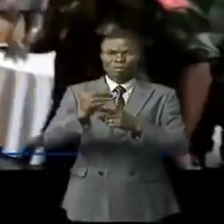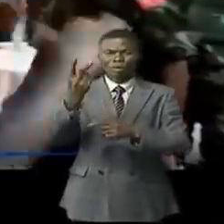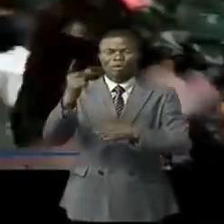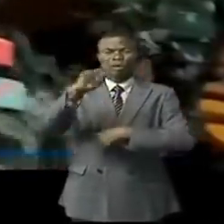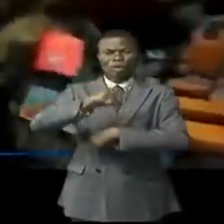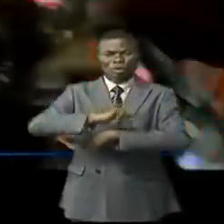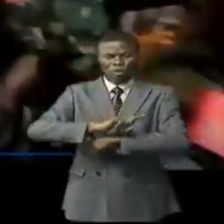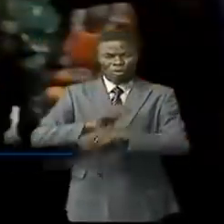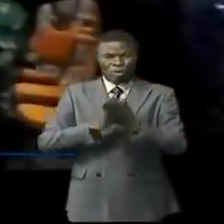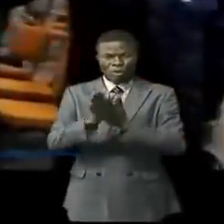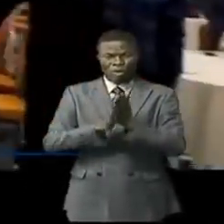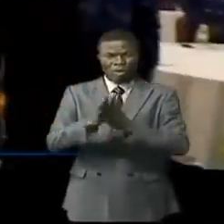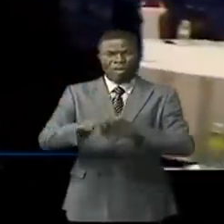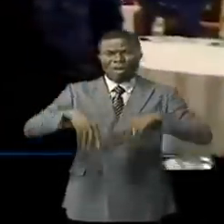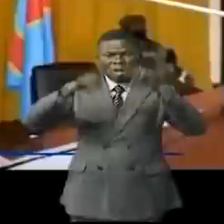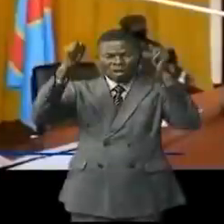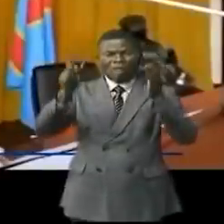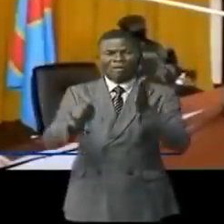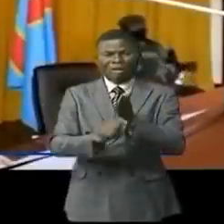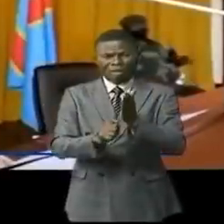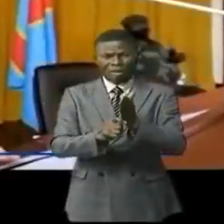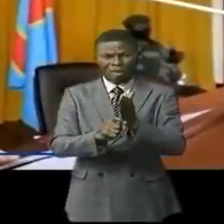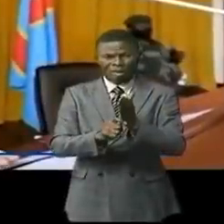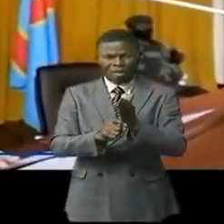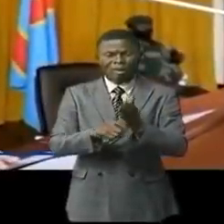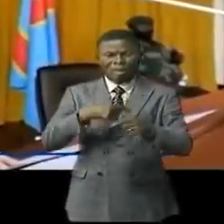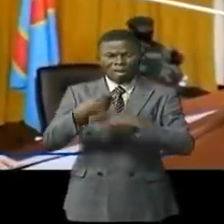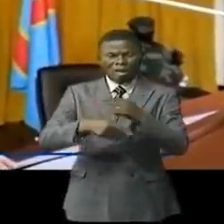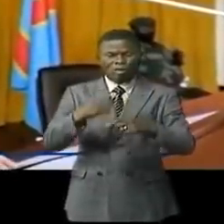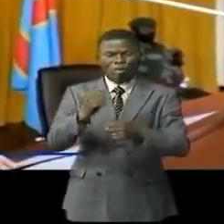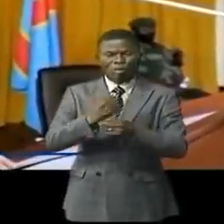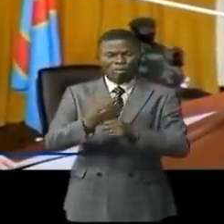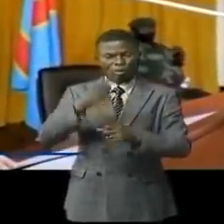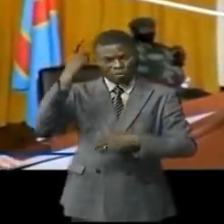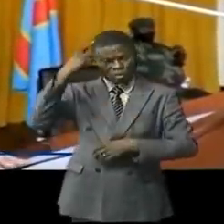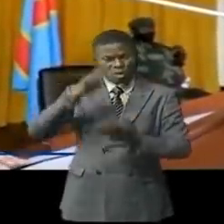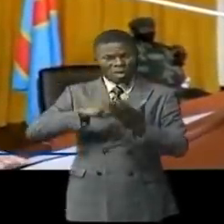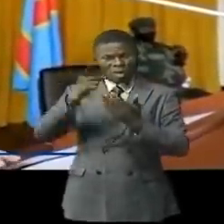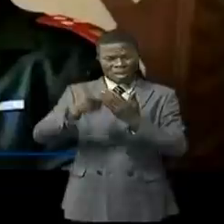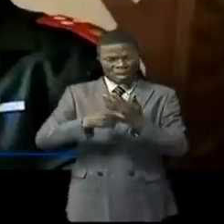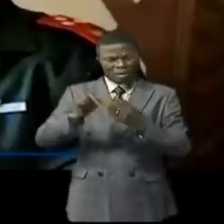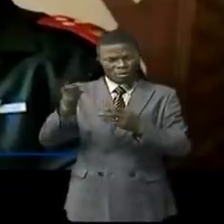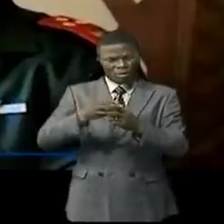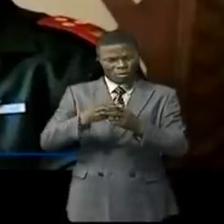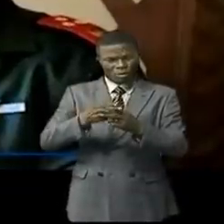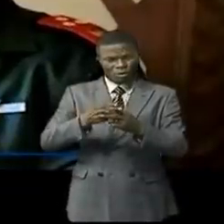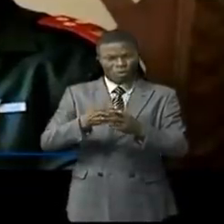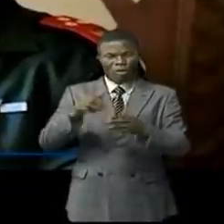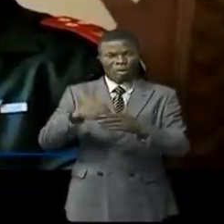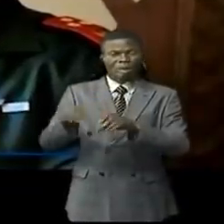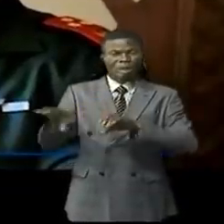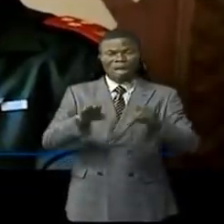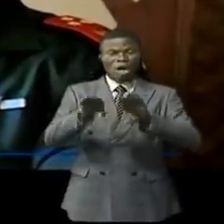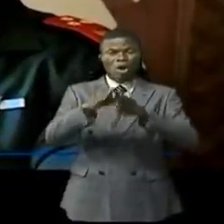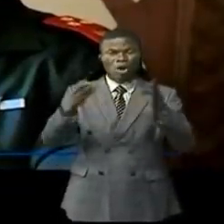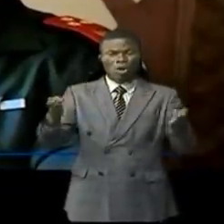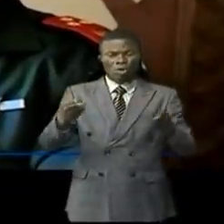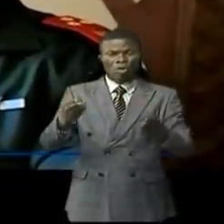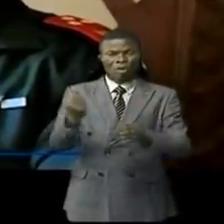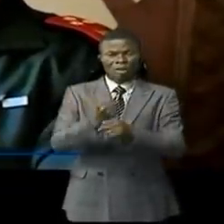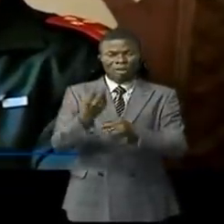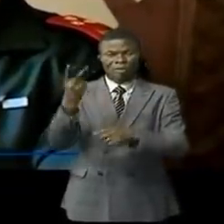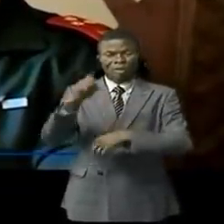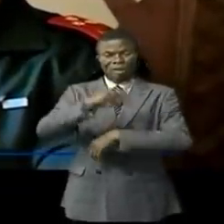axé sur la validation technique et l'endossement politique du plan d'action prioritaire. Au cours de la cérémonie d'ouverture de ces travaux,